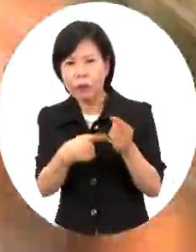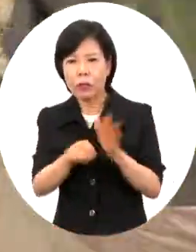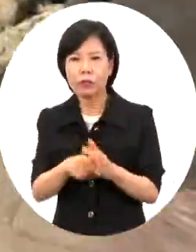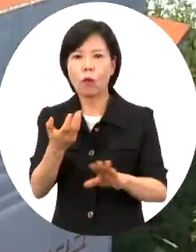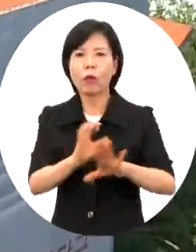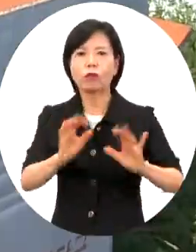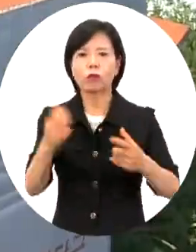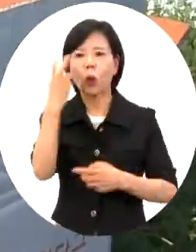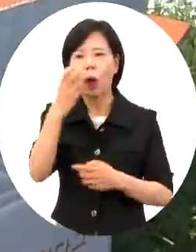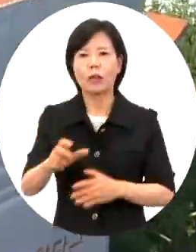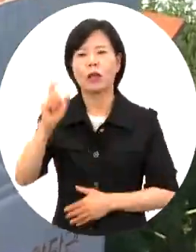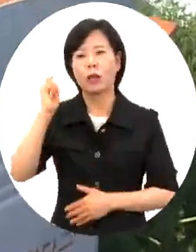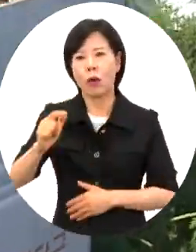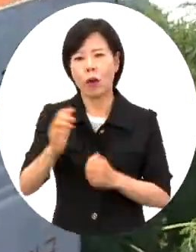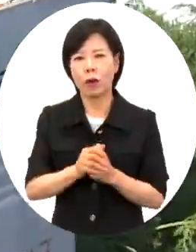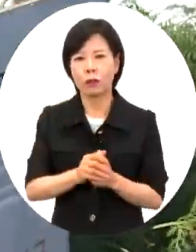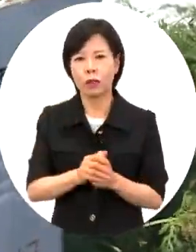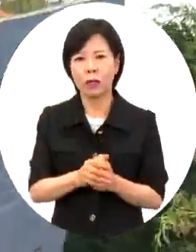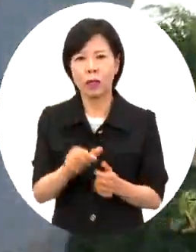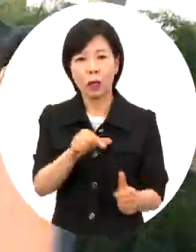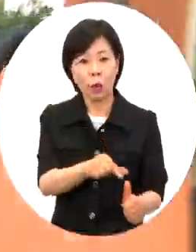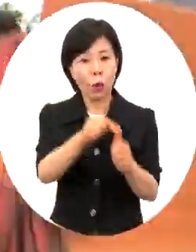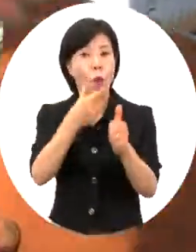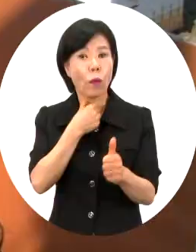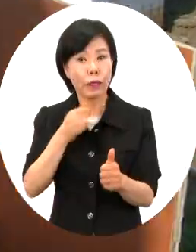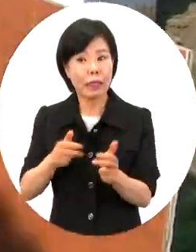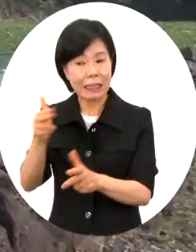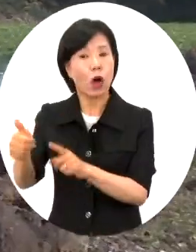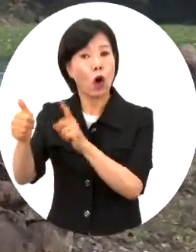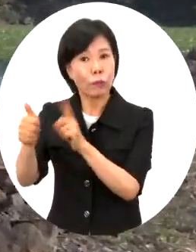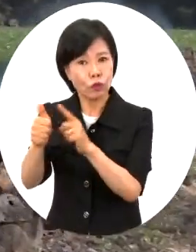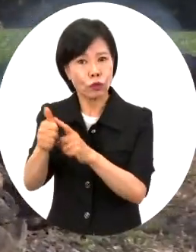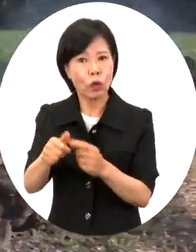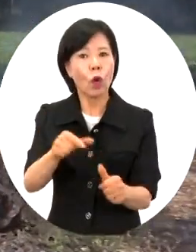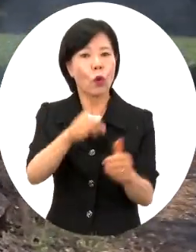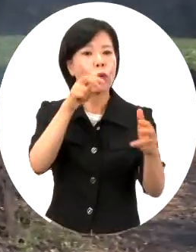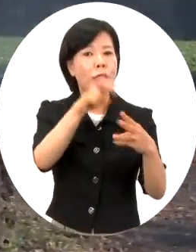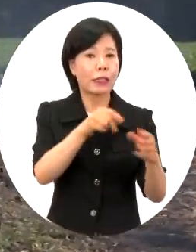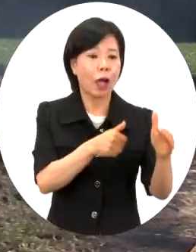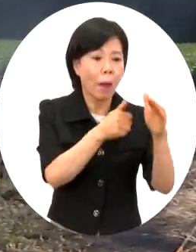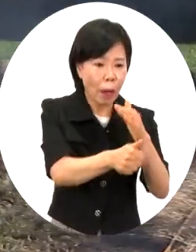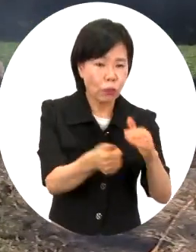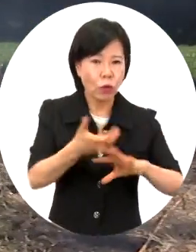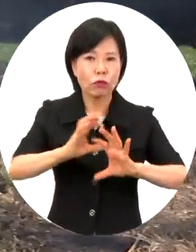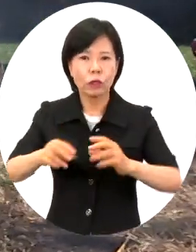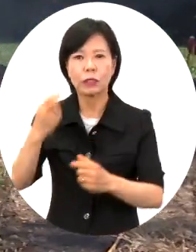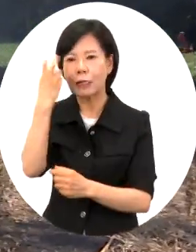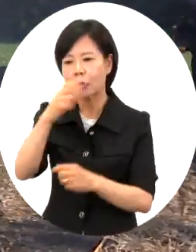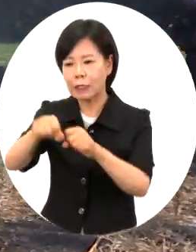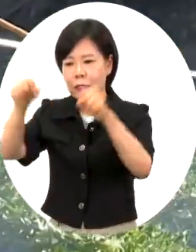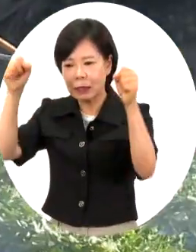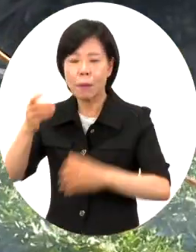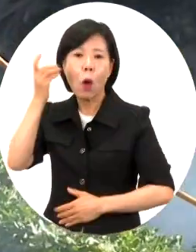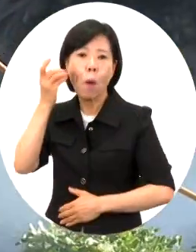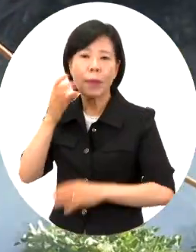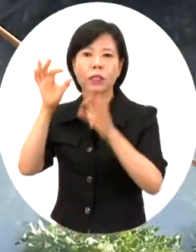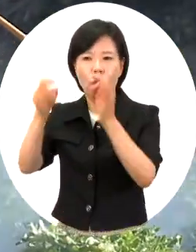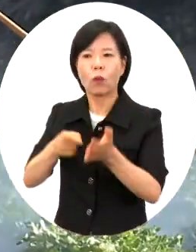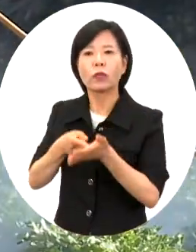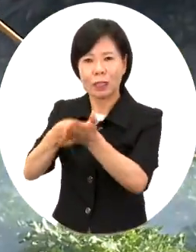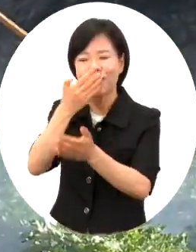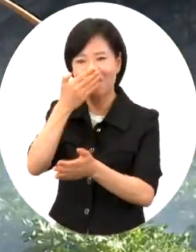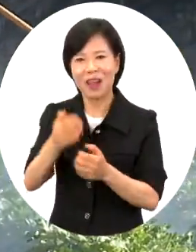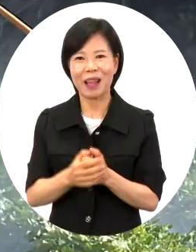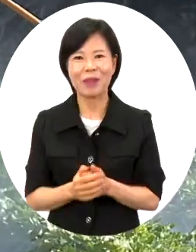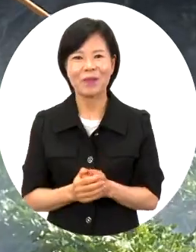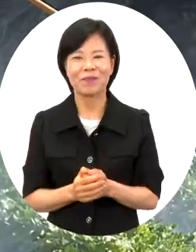고용관리도 강화합니다. 외국인력 고용을 희망하는 사업주는 제주고용센터를 방문하거나 외국인 고용관리 시스템 누리집을